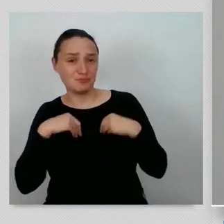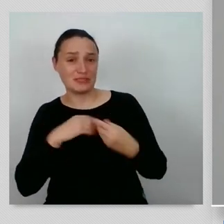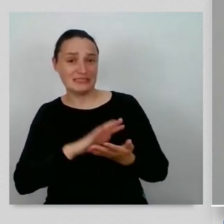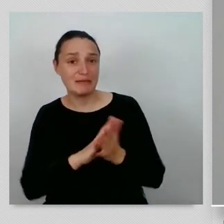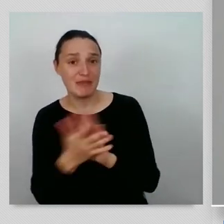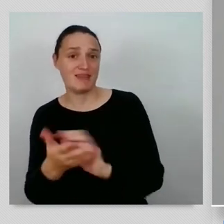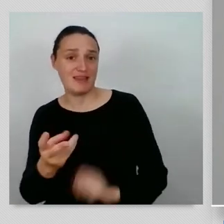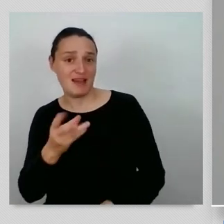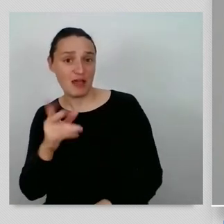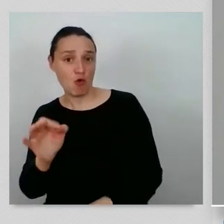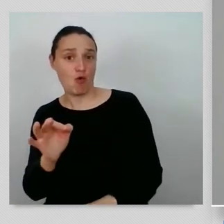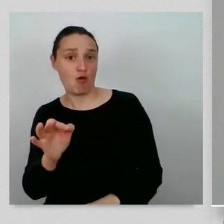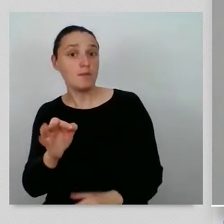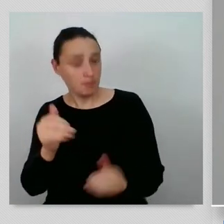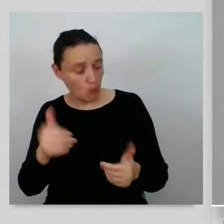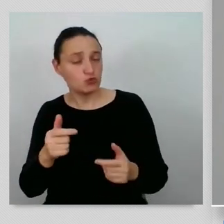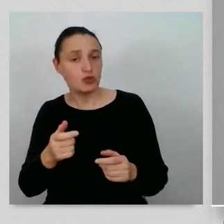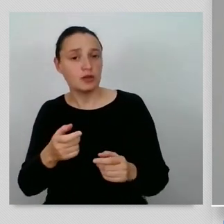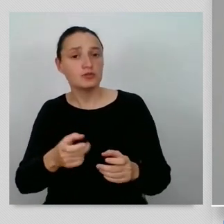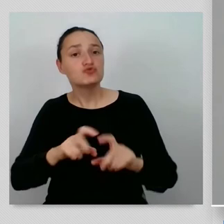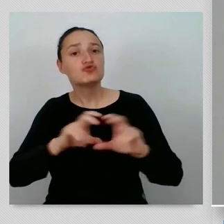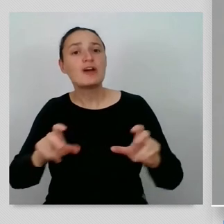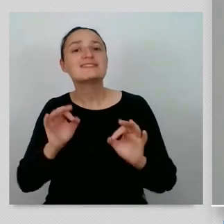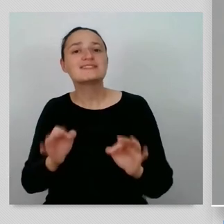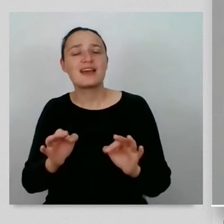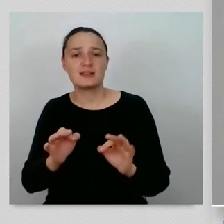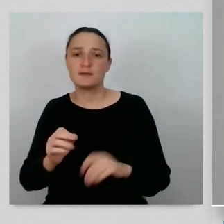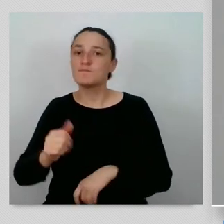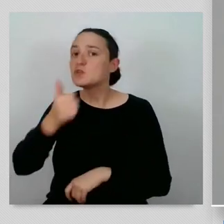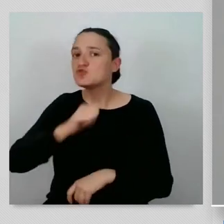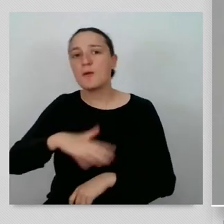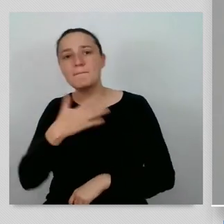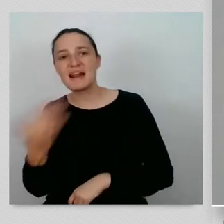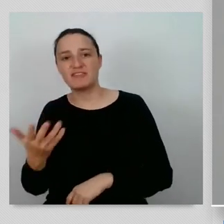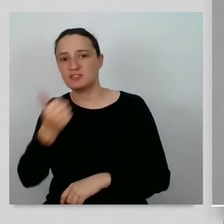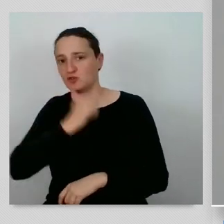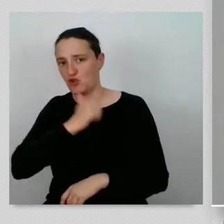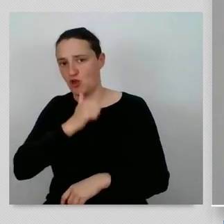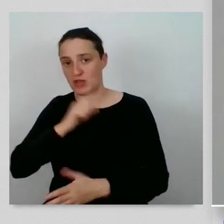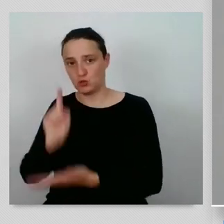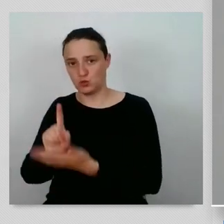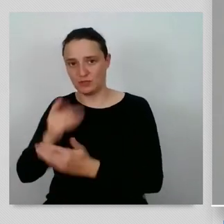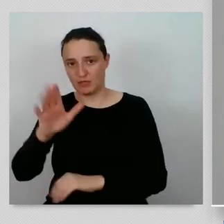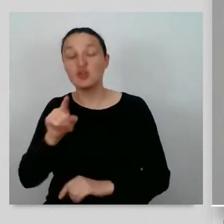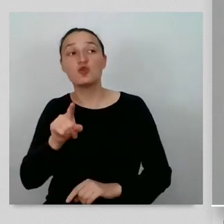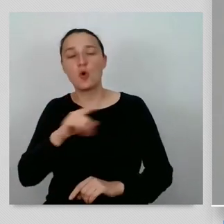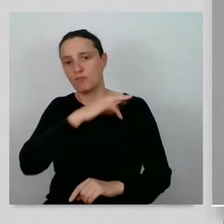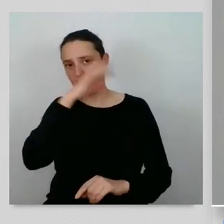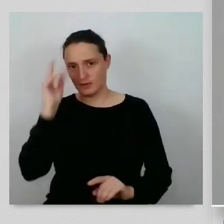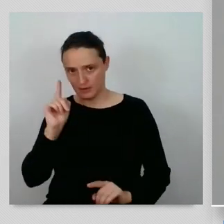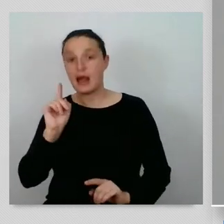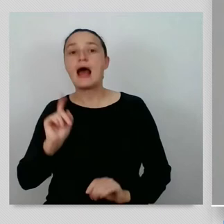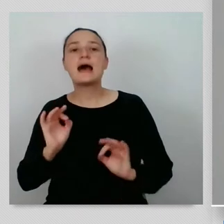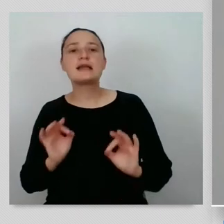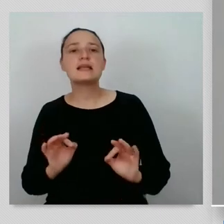być może jest czas na sukces polityki tego zielonego konserwatyzmu. To w zakresie idei. I teraz te 7 tez takich